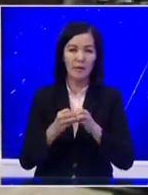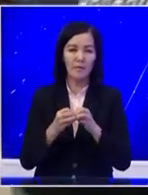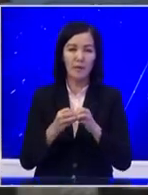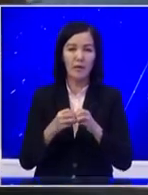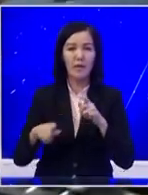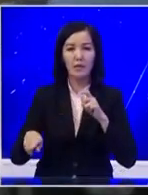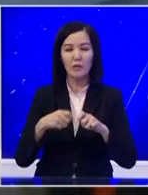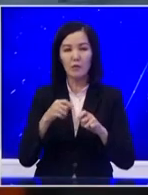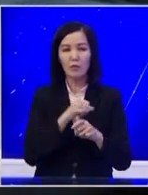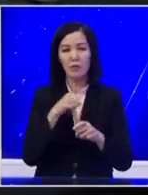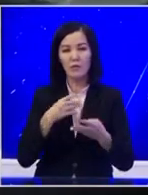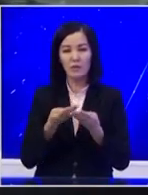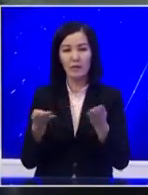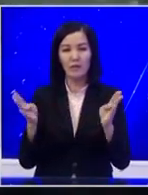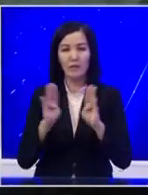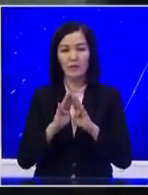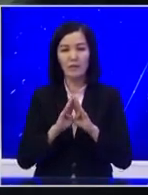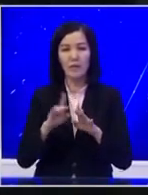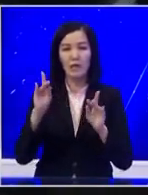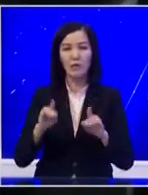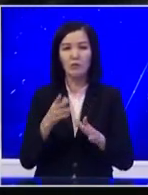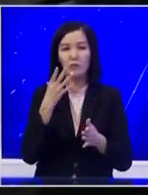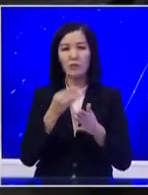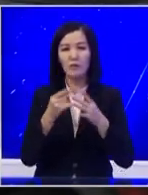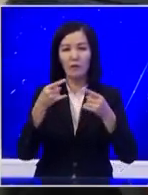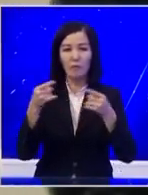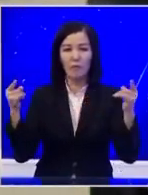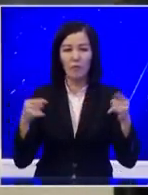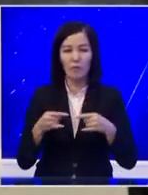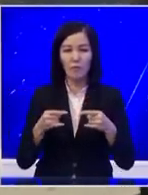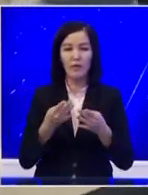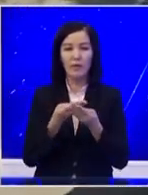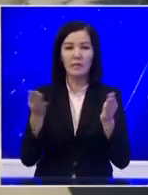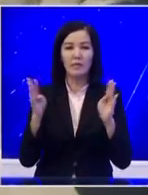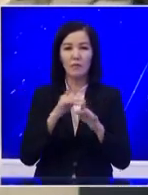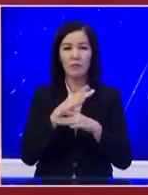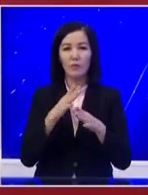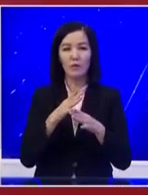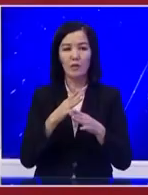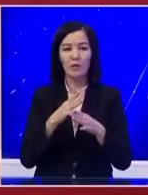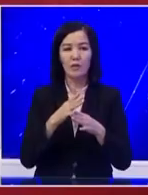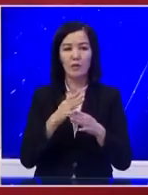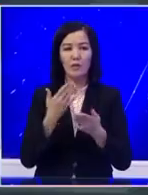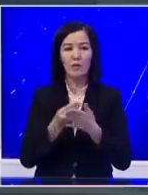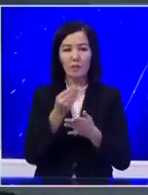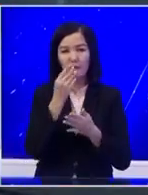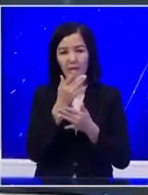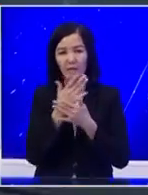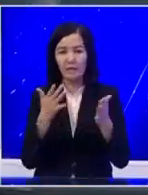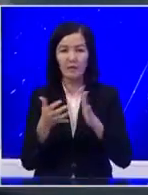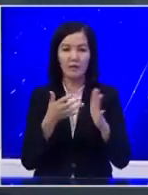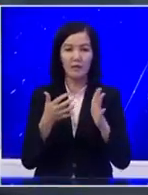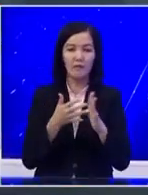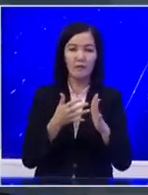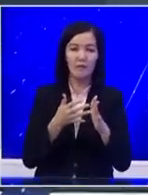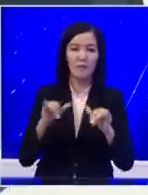режим самоизоляции, но принялись сбрасывать стулья с собственных балконов. Из-за карантина многие остались без средств к существованию. Большинство из зачинщиков